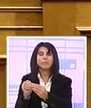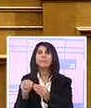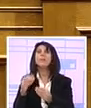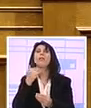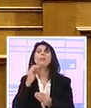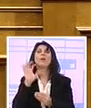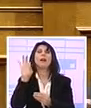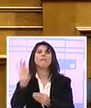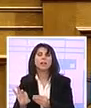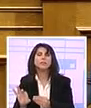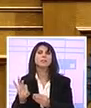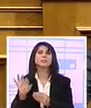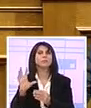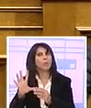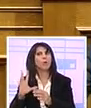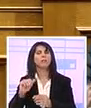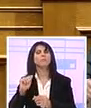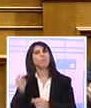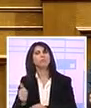αυτοδυναμία?